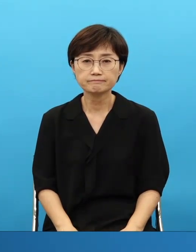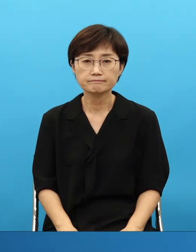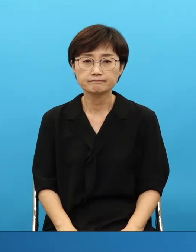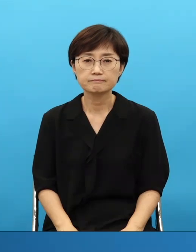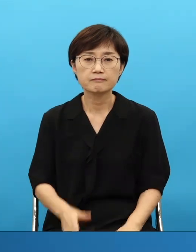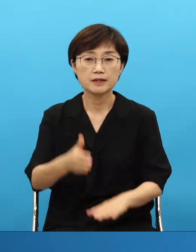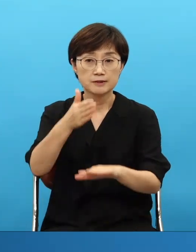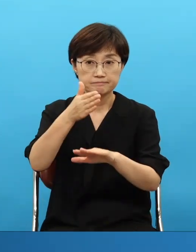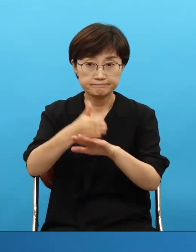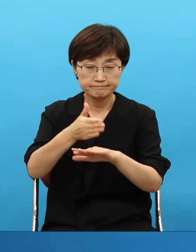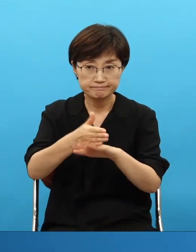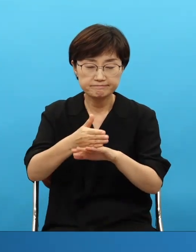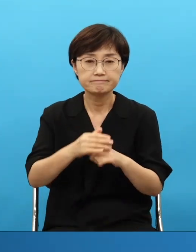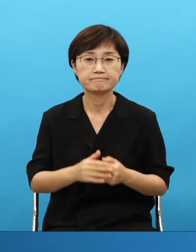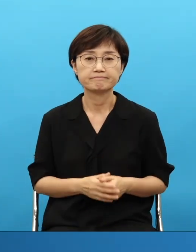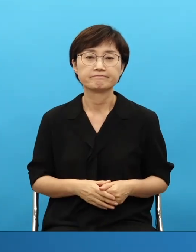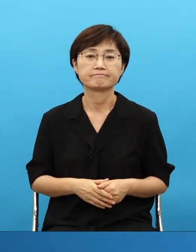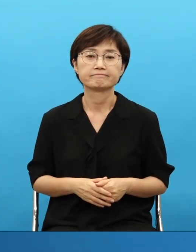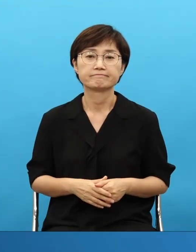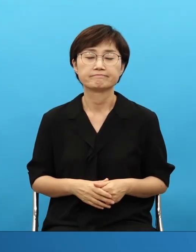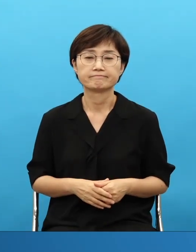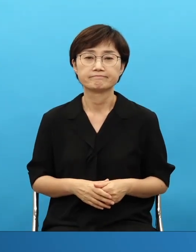귀의 말씀 감사드립니다.